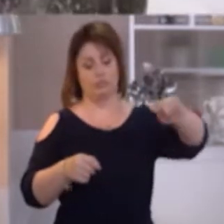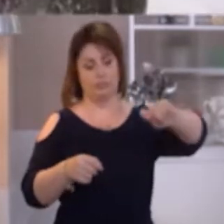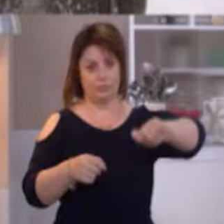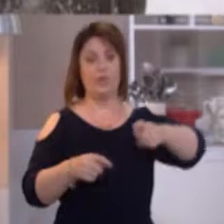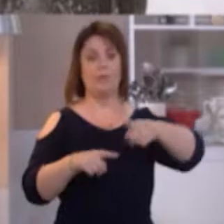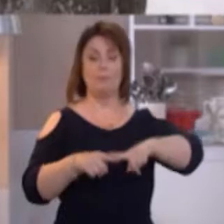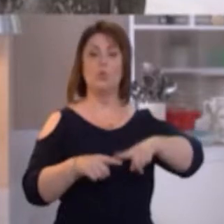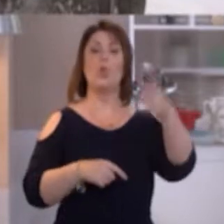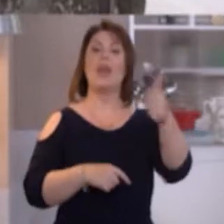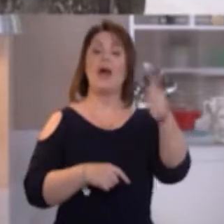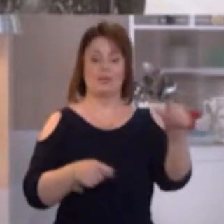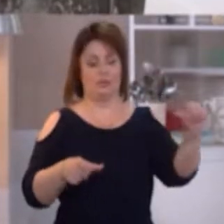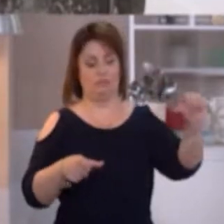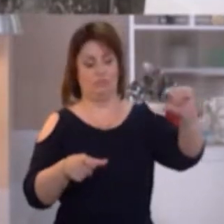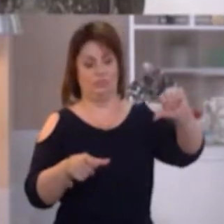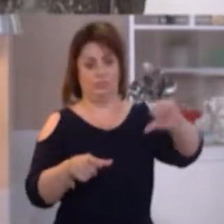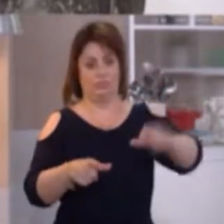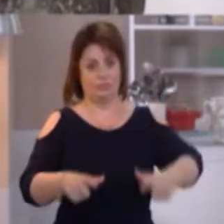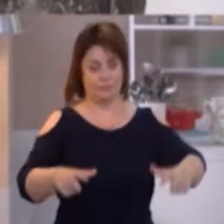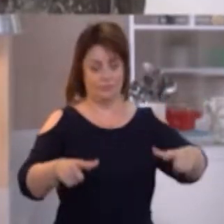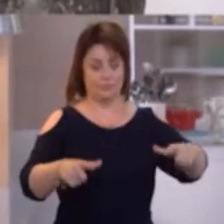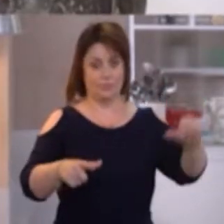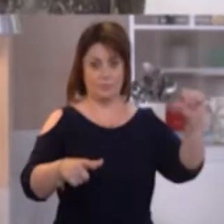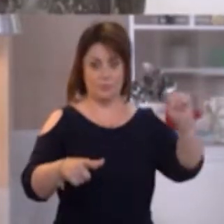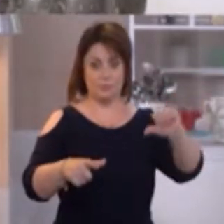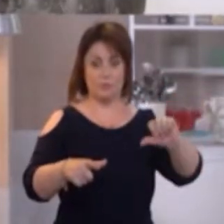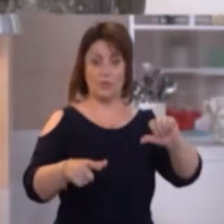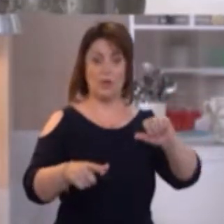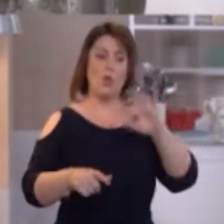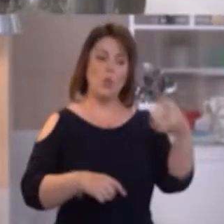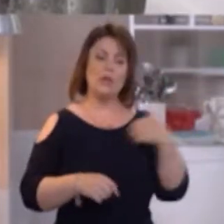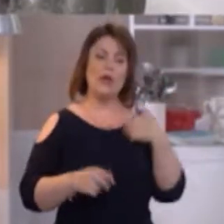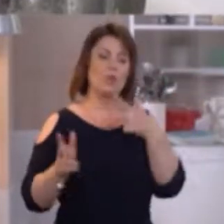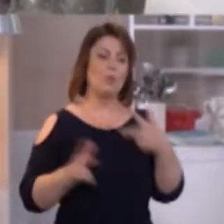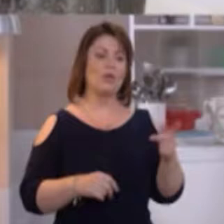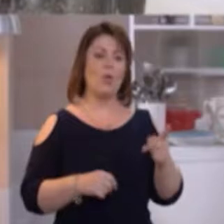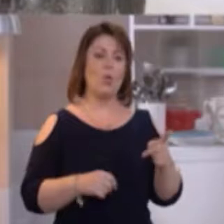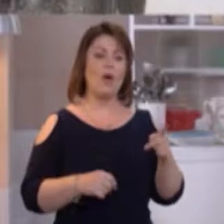e latte, grazie. Altra cosa, ti ho portato poi in finale